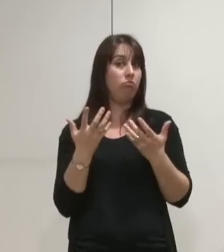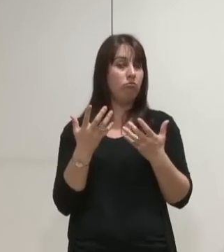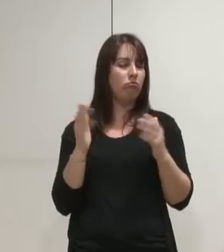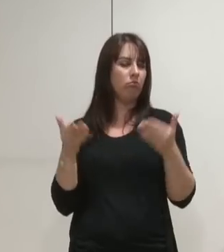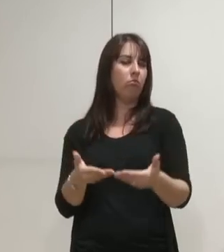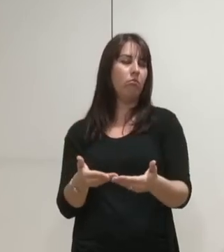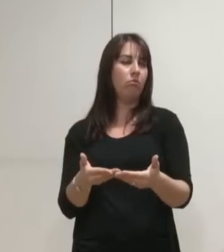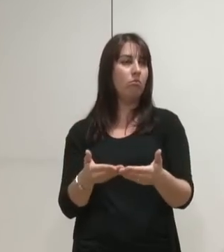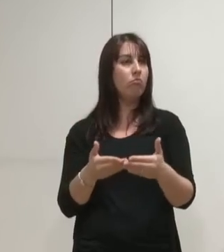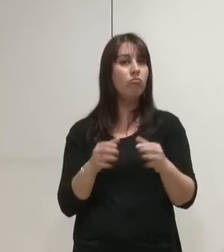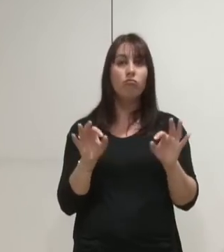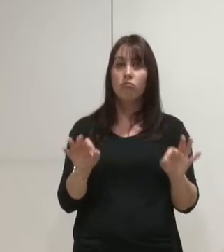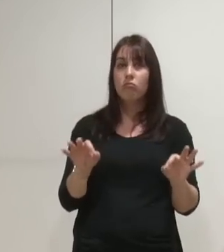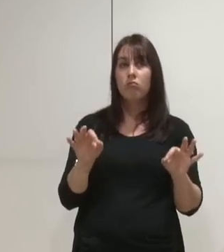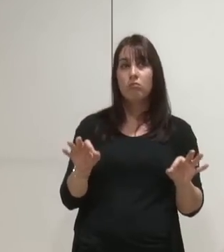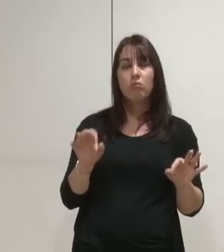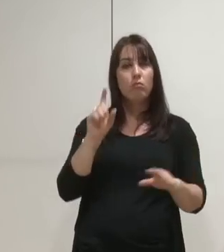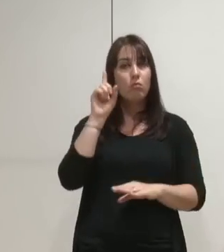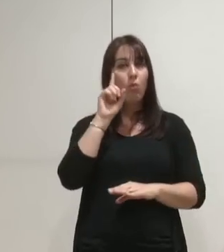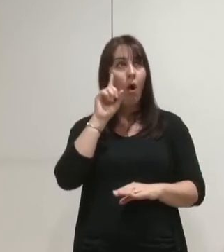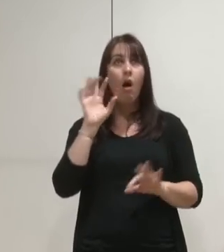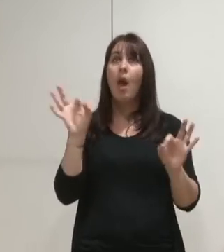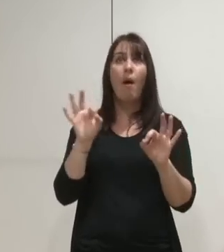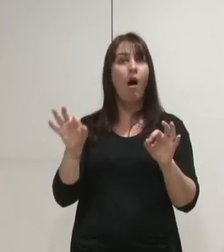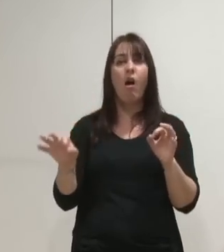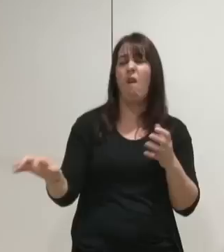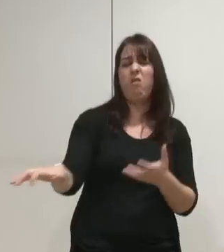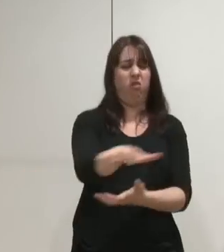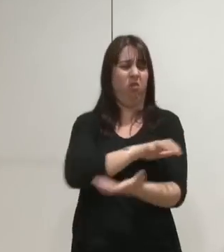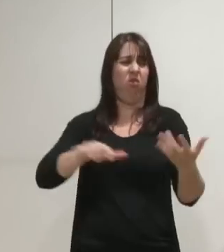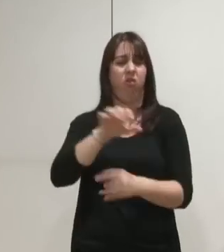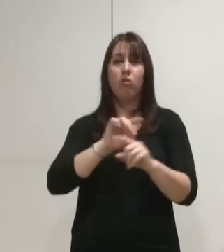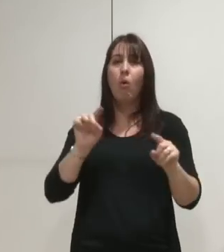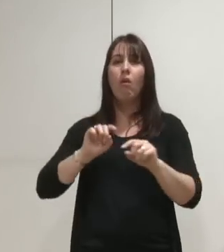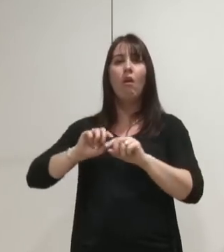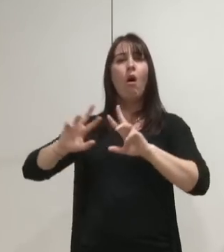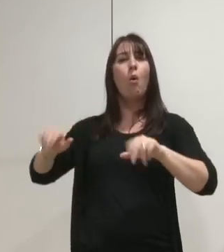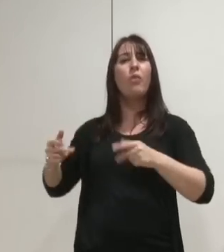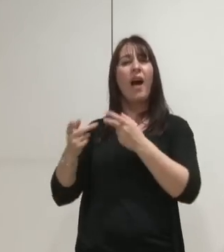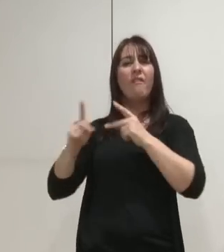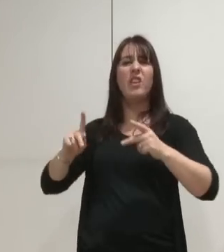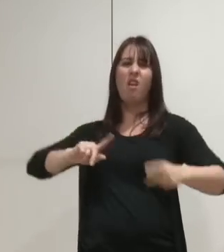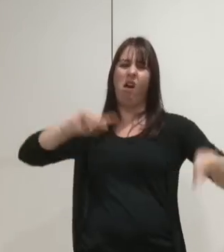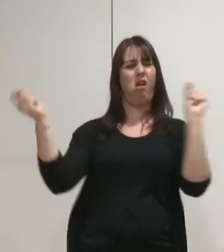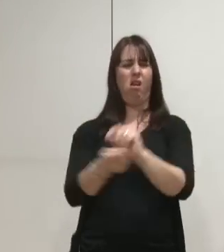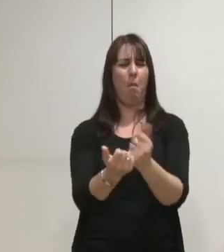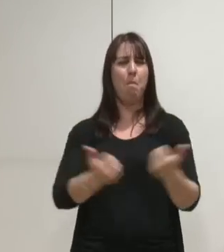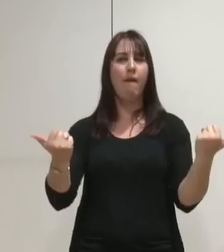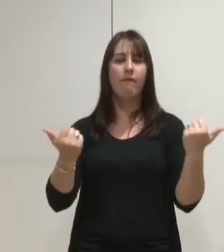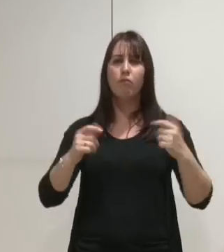particulier il n'y a pas de révolution d'un contrat à l'autre et